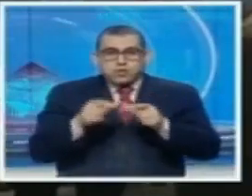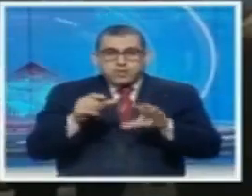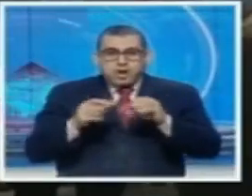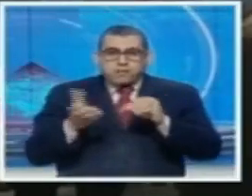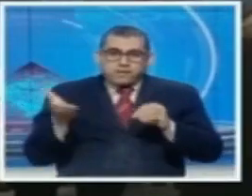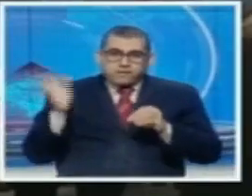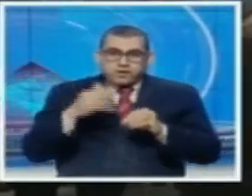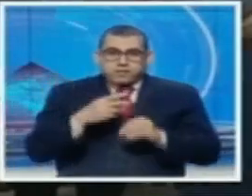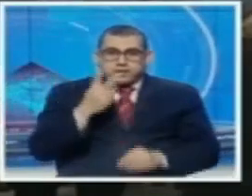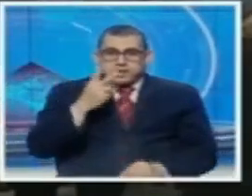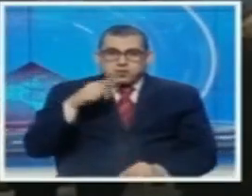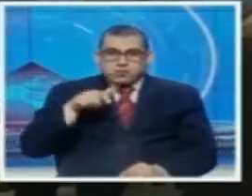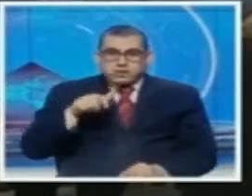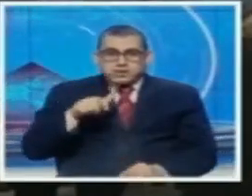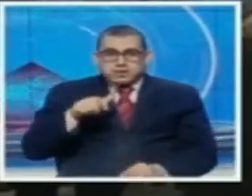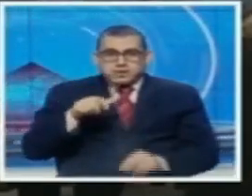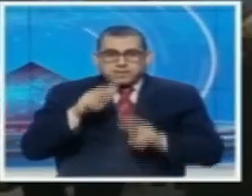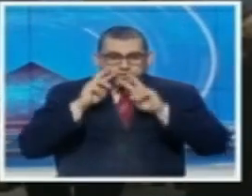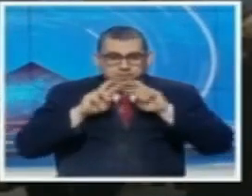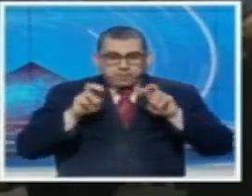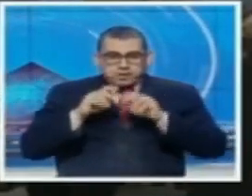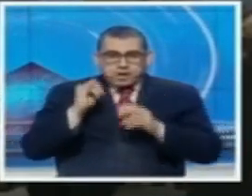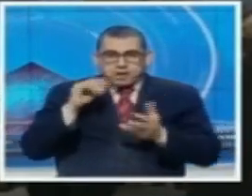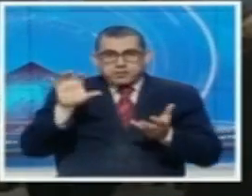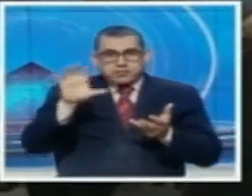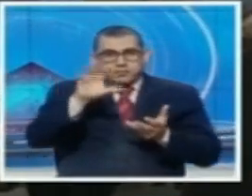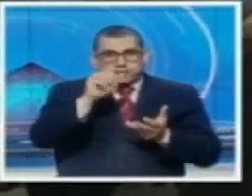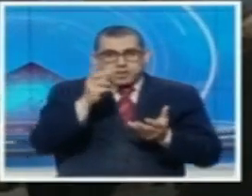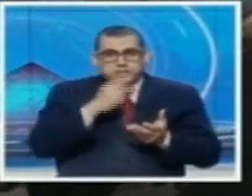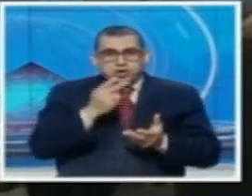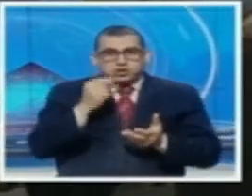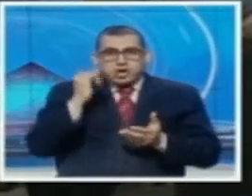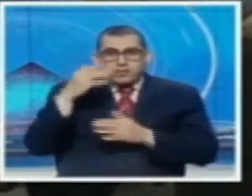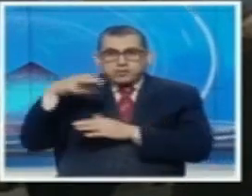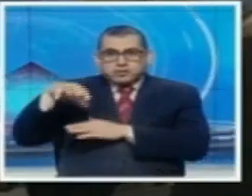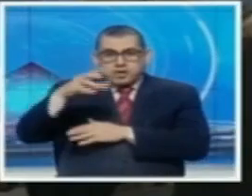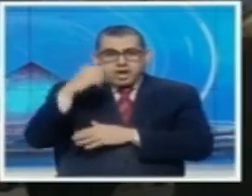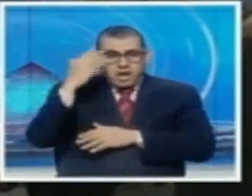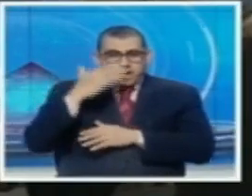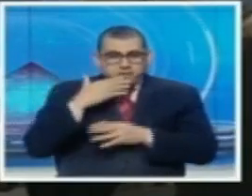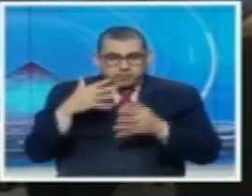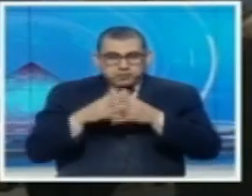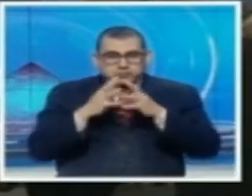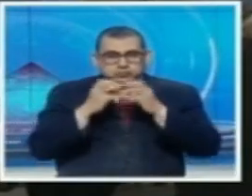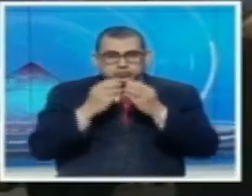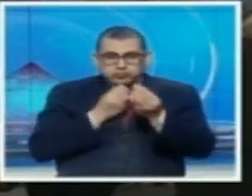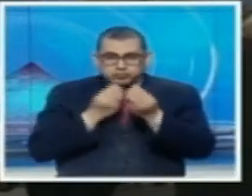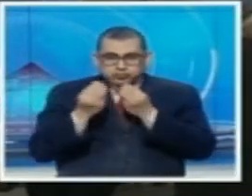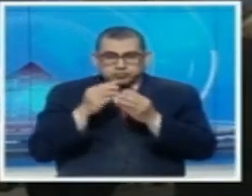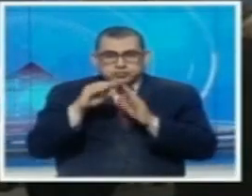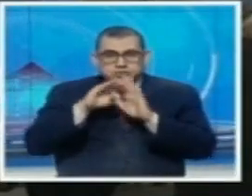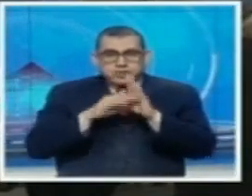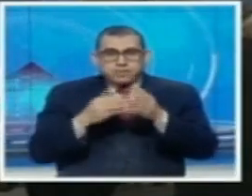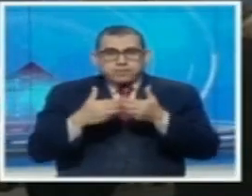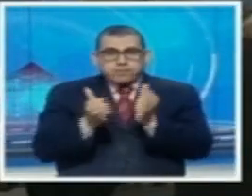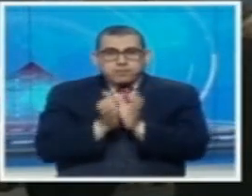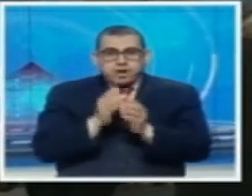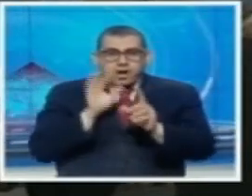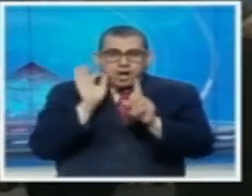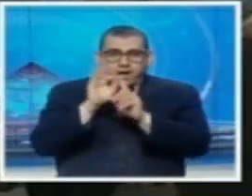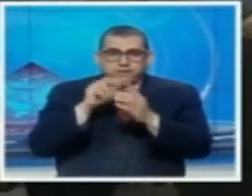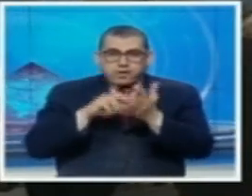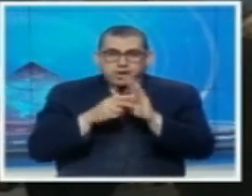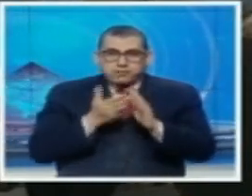من 62 بحث لعدة دول عربية، يقرب من 20 دولة عربية وأفريقية، بنناقش مجموعة من القضايا